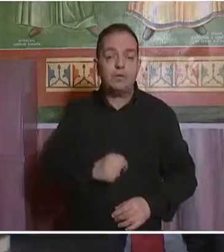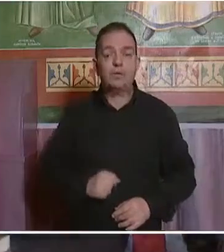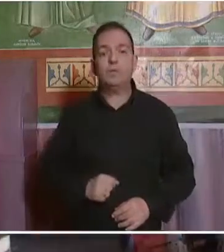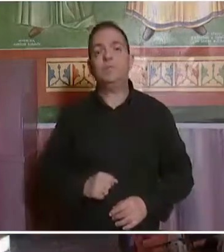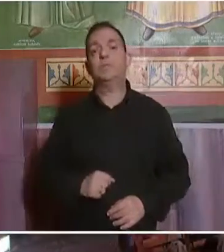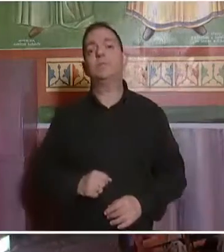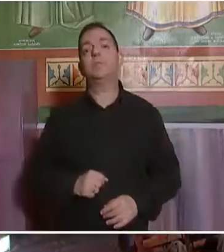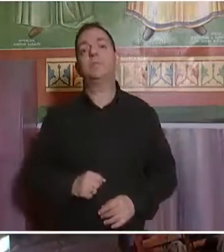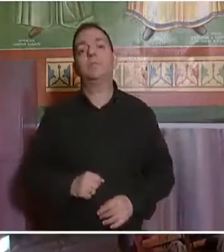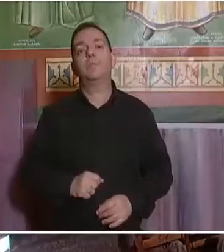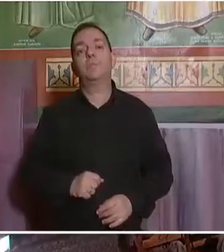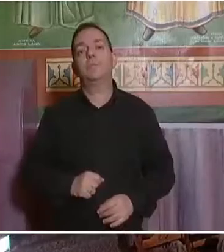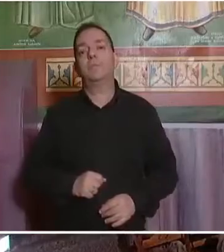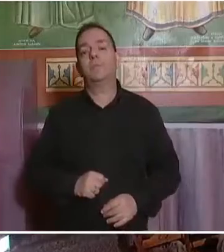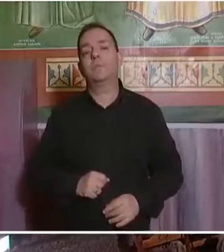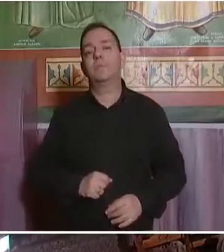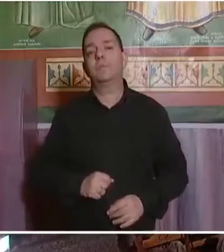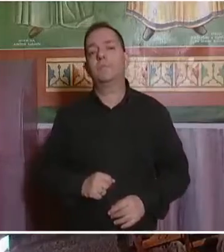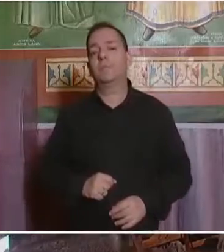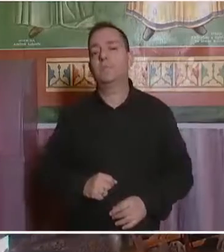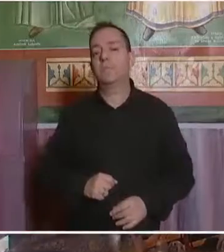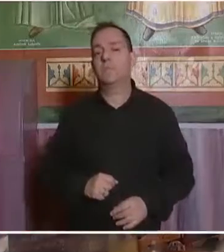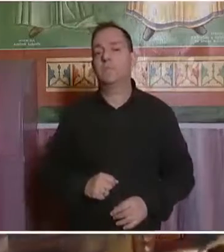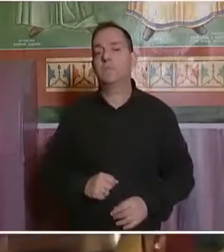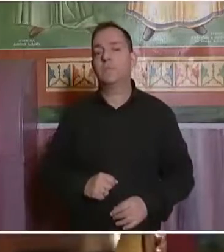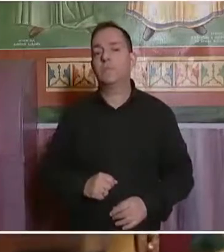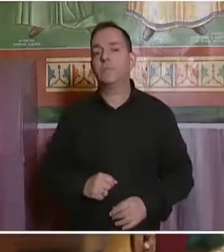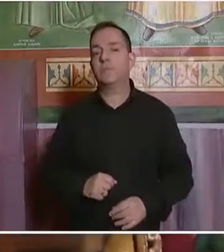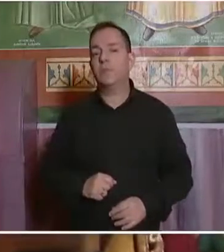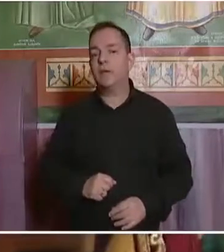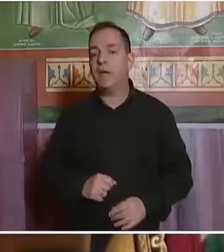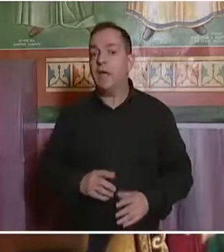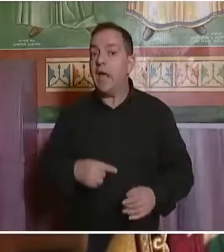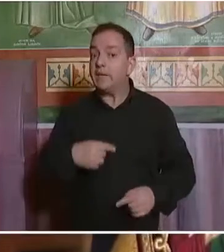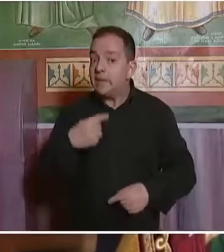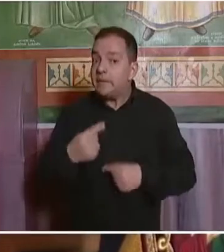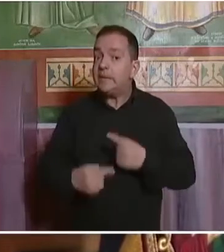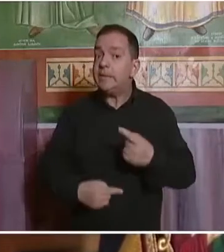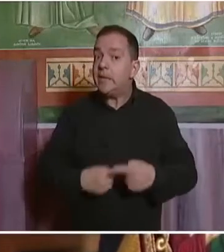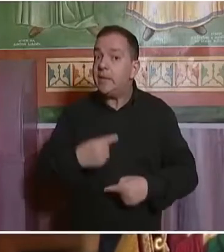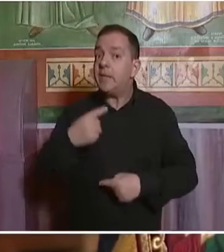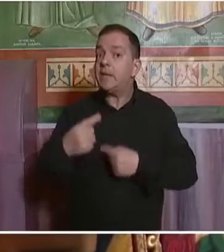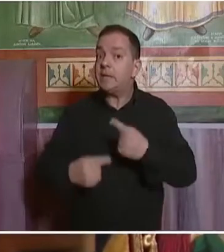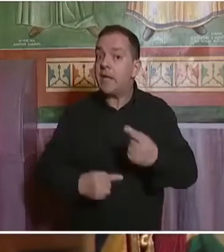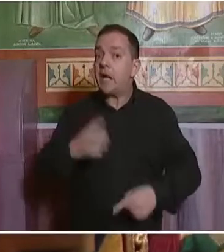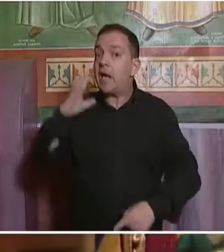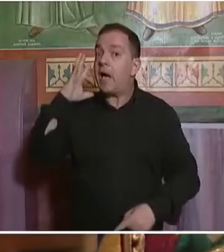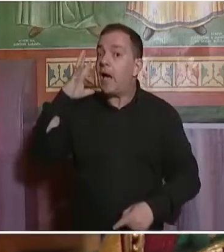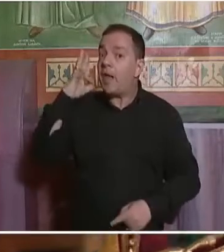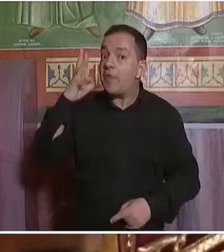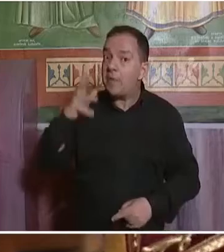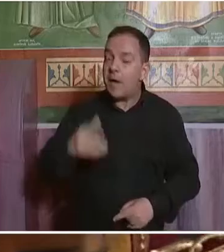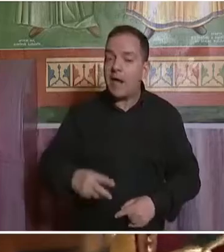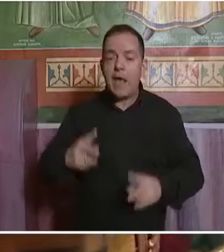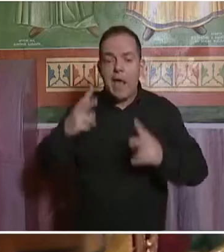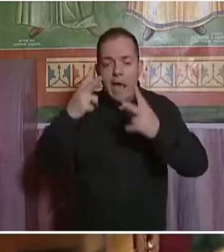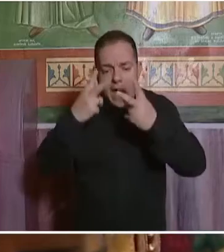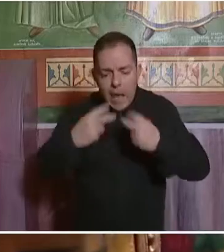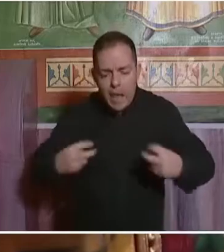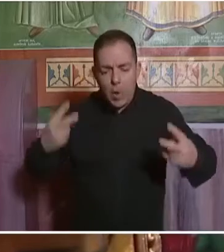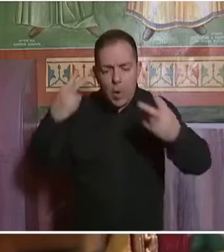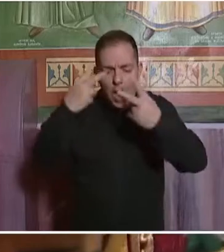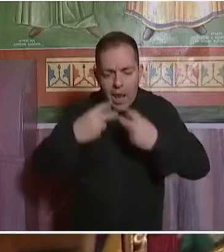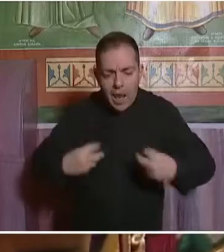μια τέτοια πράξη, μια τέτοια συνήθεια που τελικά εξασφαλίζει